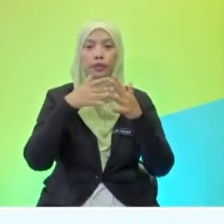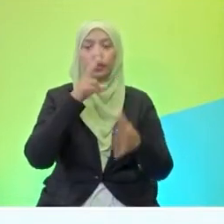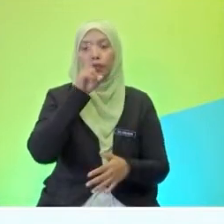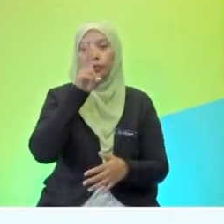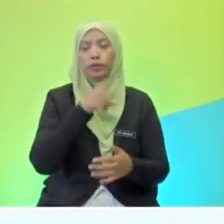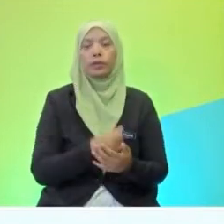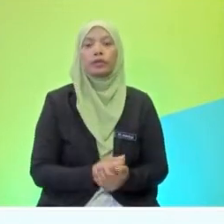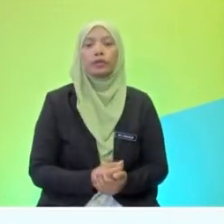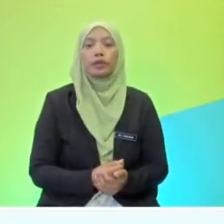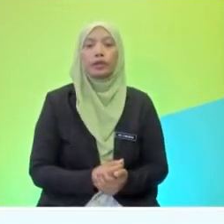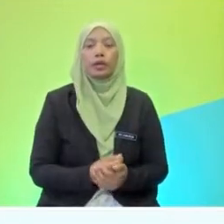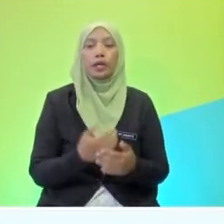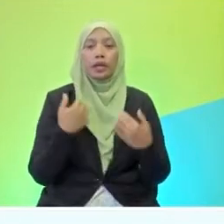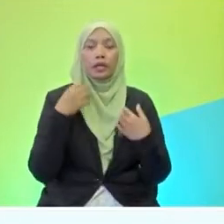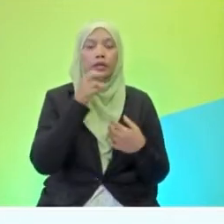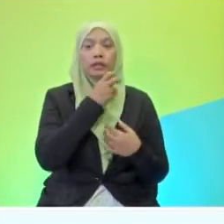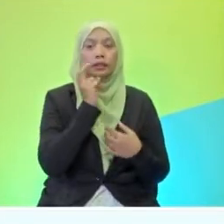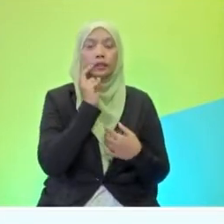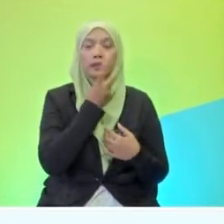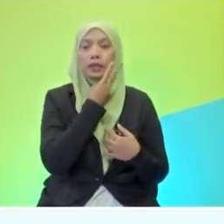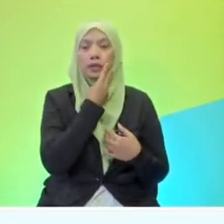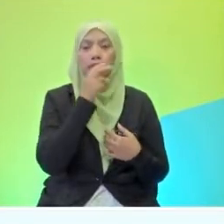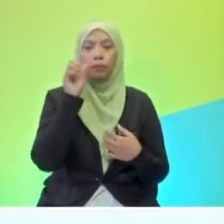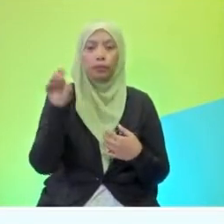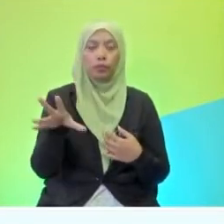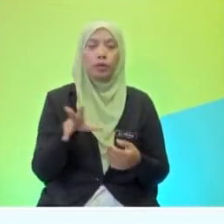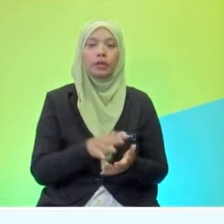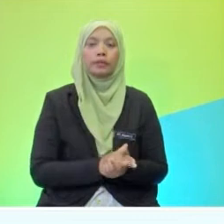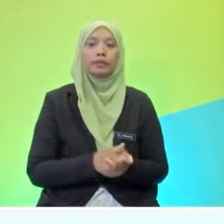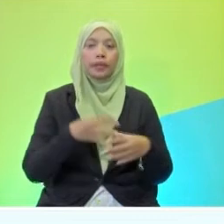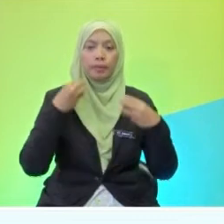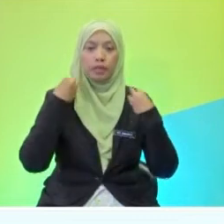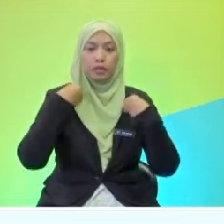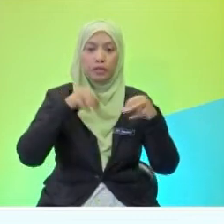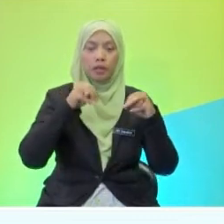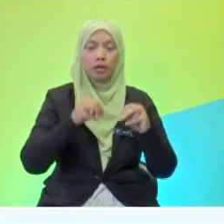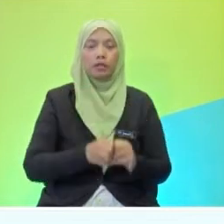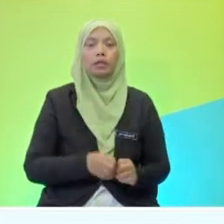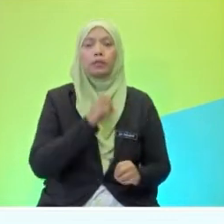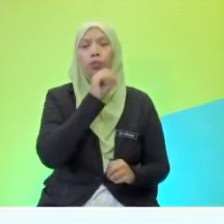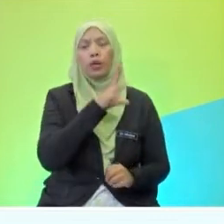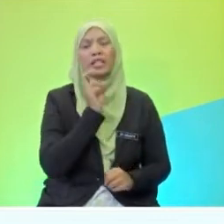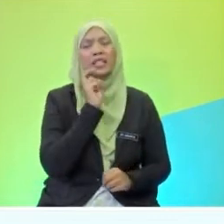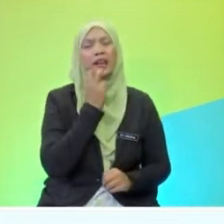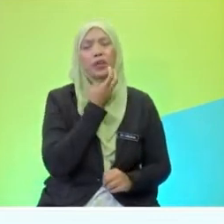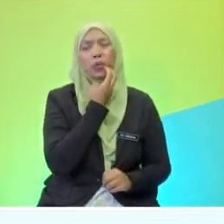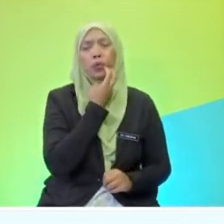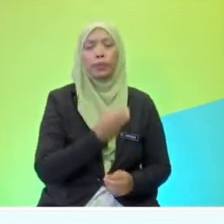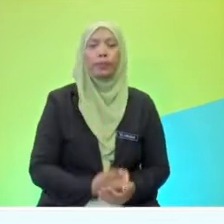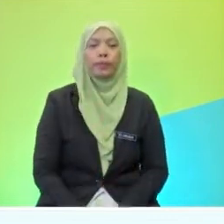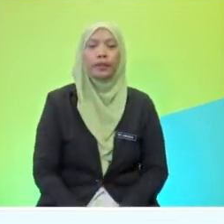yang dibuang di pasar Awak di Banda itu oke diadakan dibuang Sayu itu oke